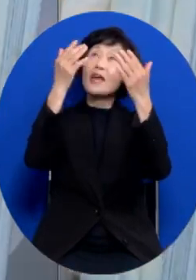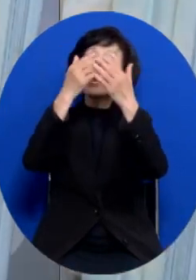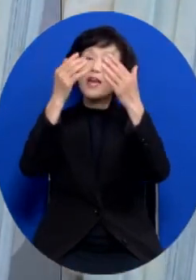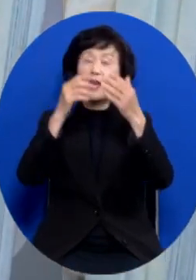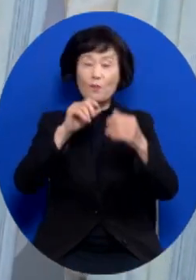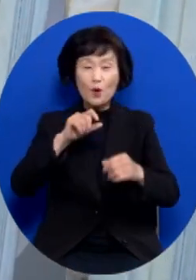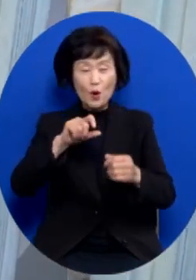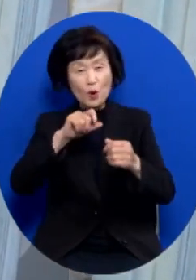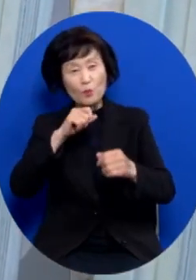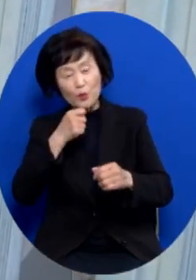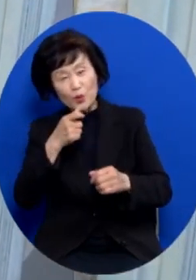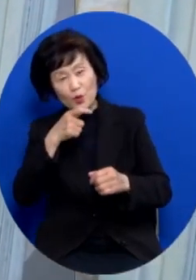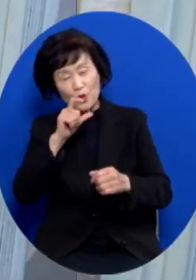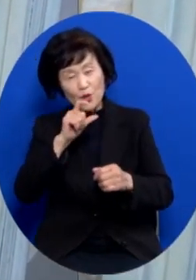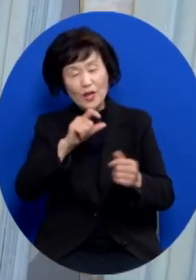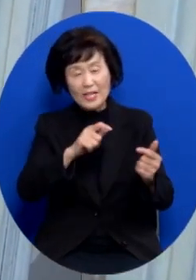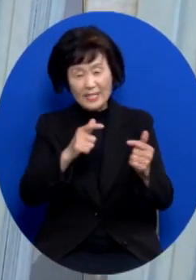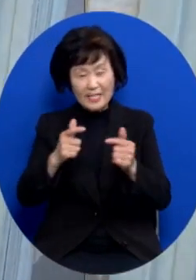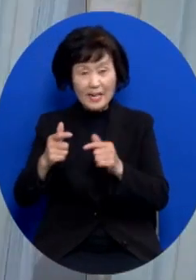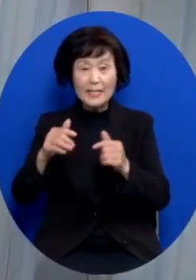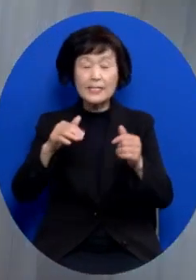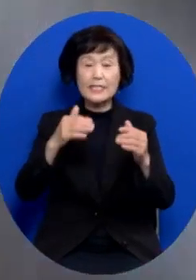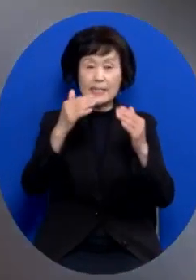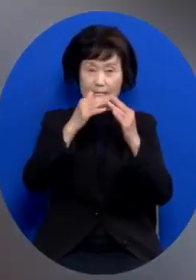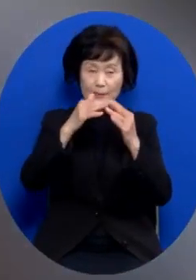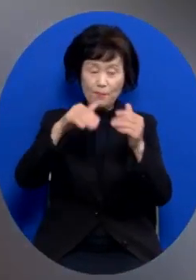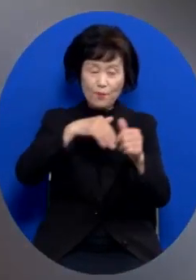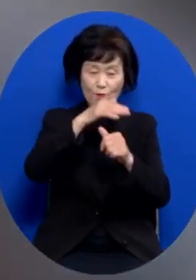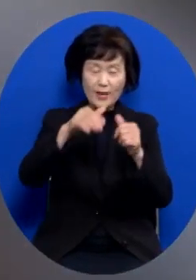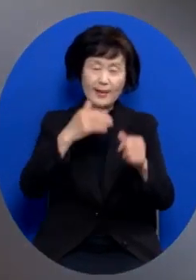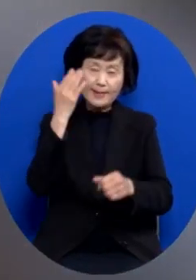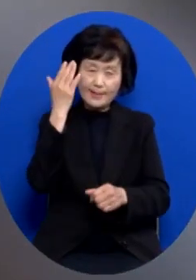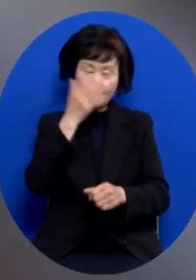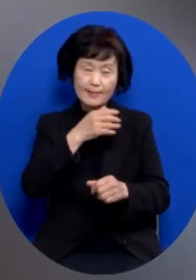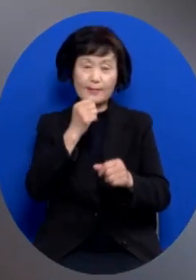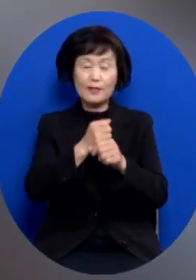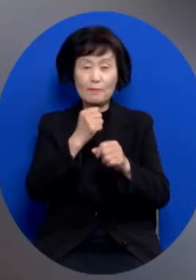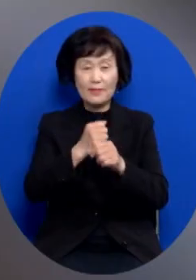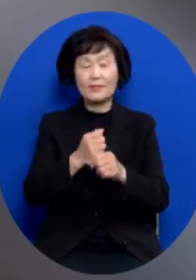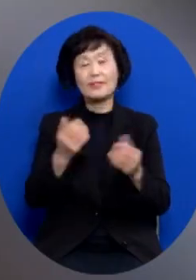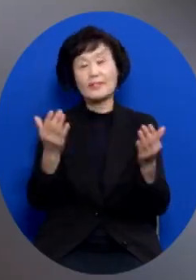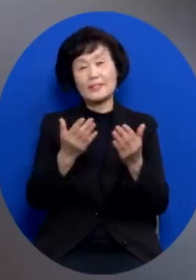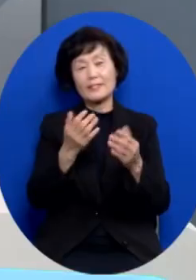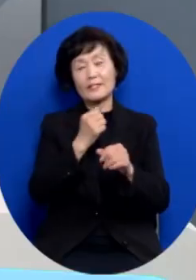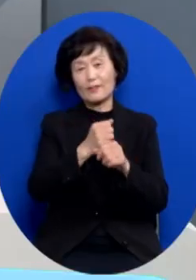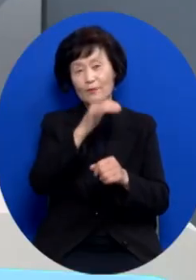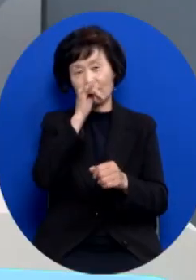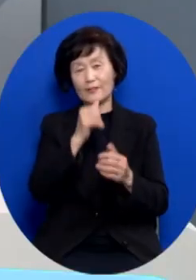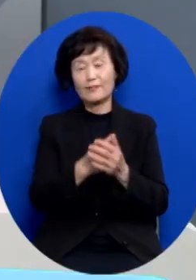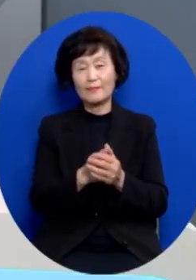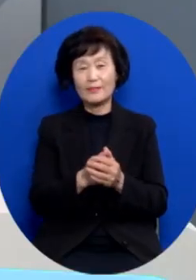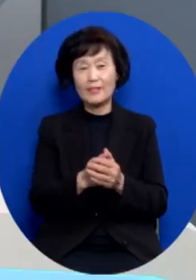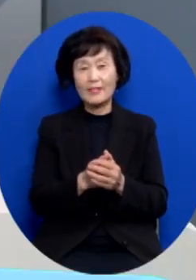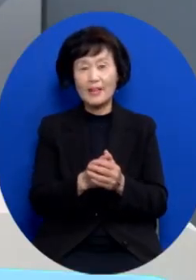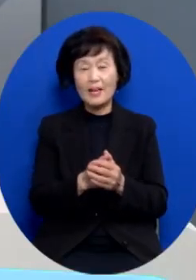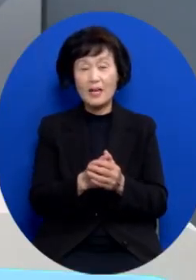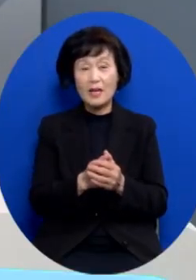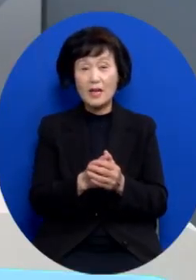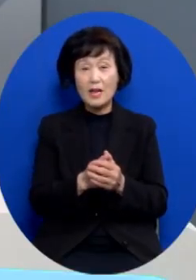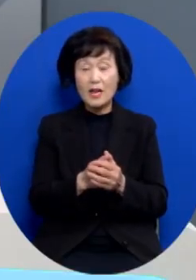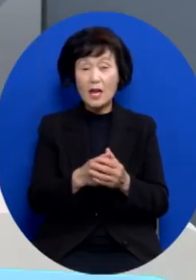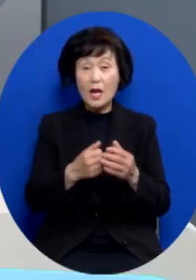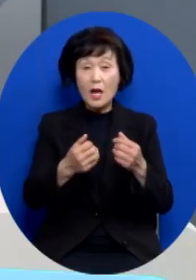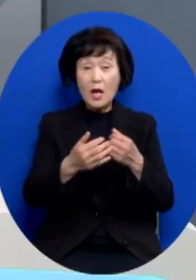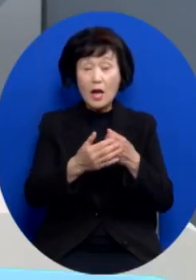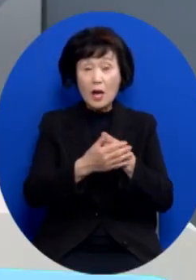수도공사라든지 그 집을 좀 깨끗하게 정비해주는 그런 사역 그런 섬김을 저희들이 하고 있습니다 지역의 사각지대